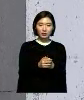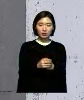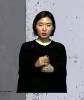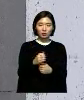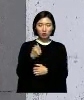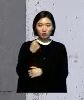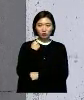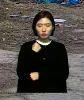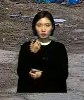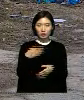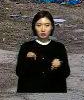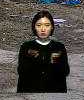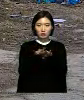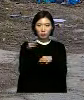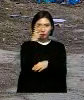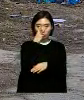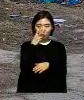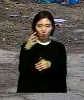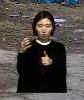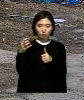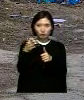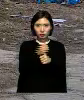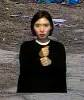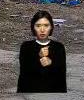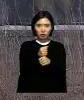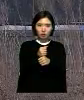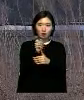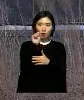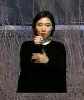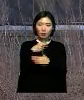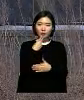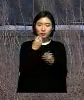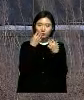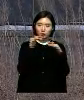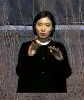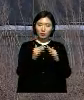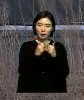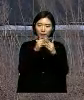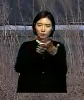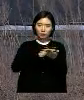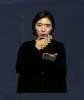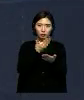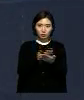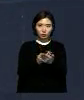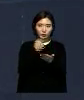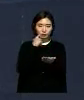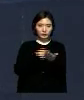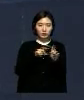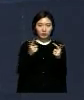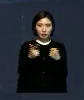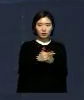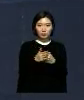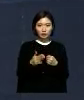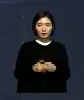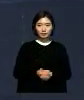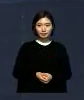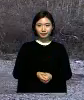군사시설 보호구역에 묶여 군부대 허가 없인 신축은 물론 리모델링조차 쉽지 않기